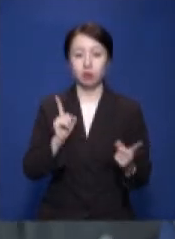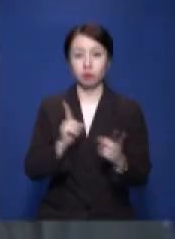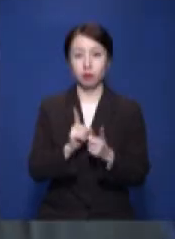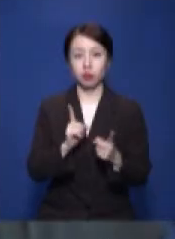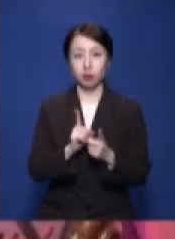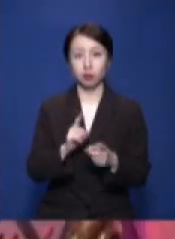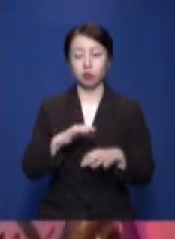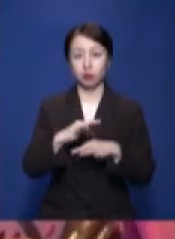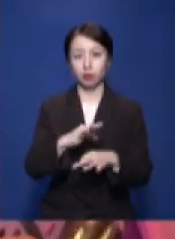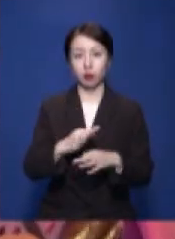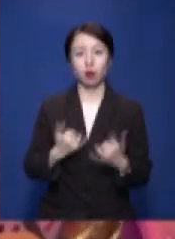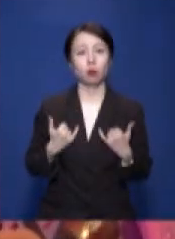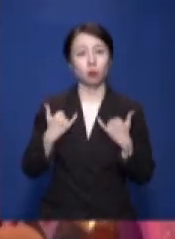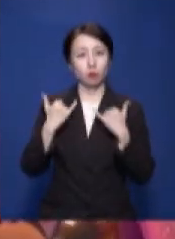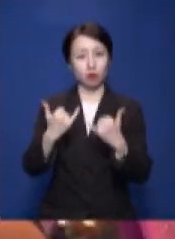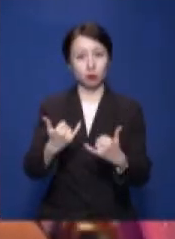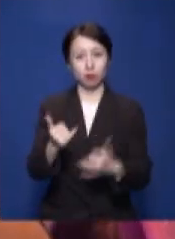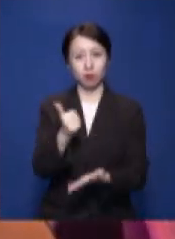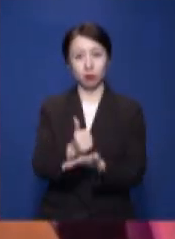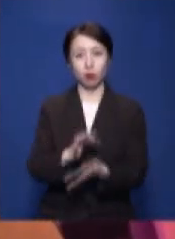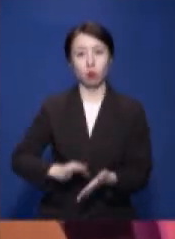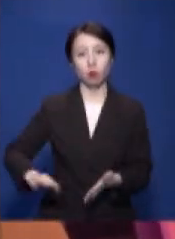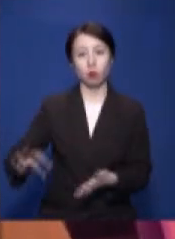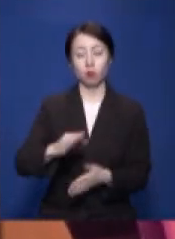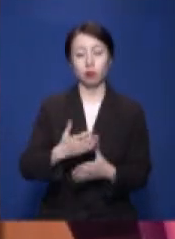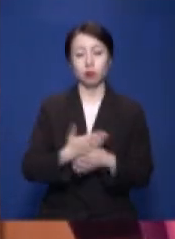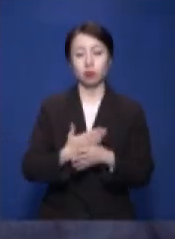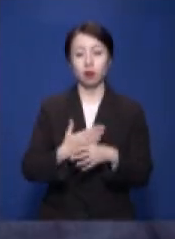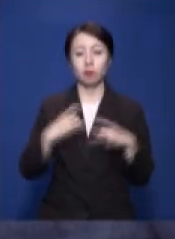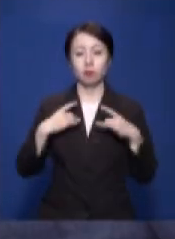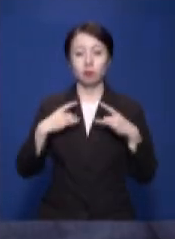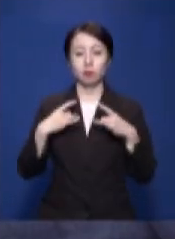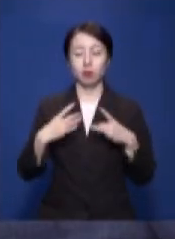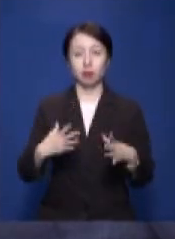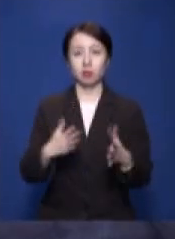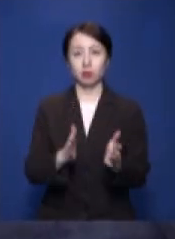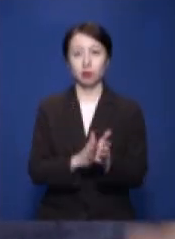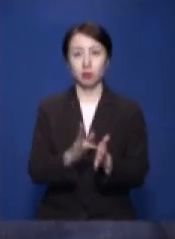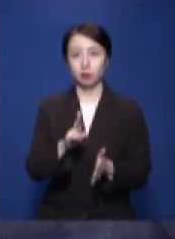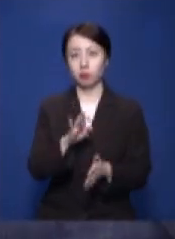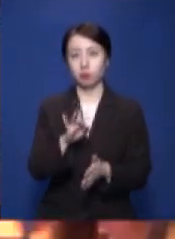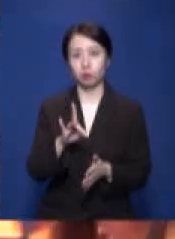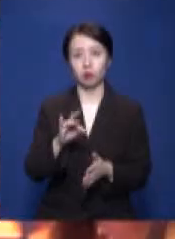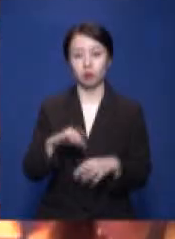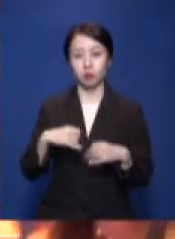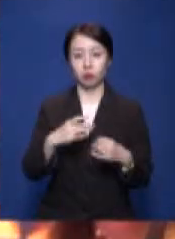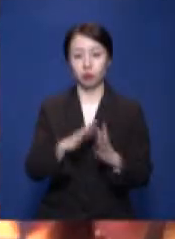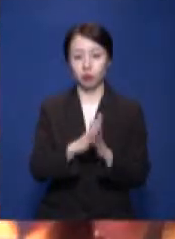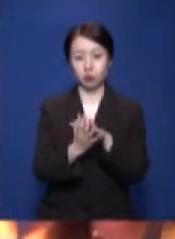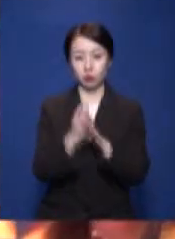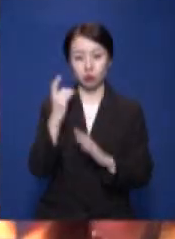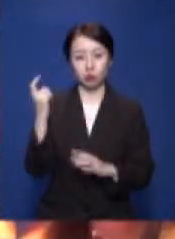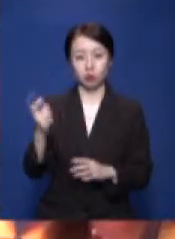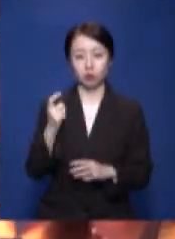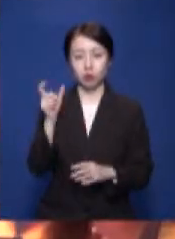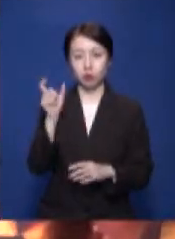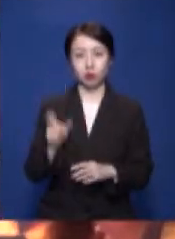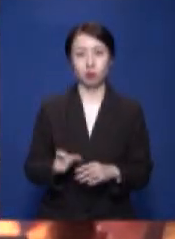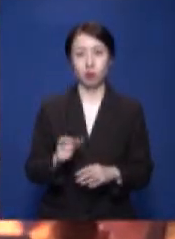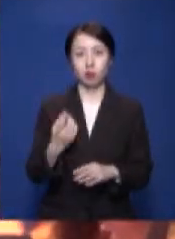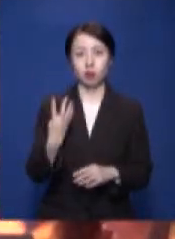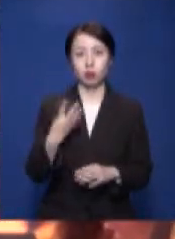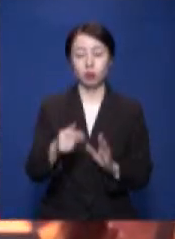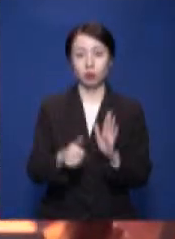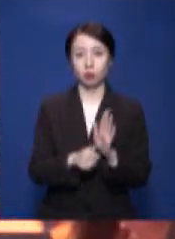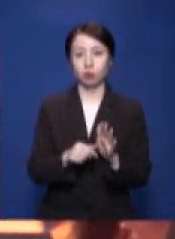келіп жетті. Құрметке бөленіп, облыс әкімінің қолынан марапат алғандардың бірі Қабдөш Дәрібаев. Ауыл шаруашылығы саласында 41